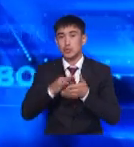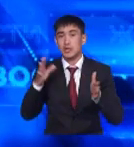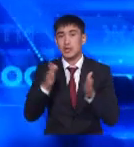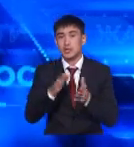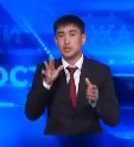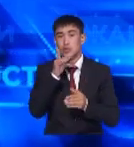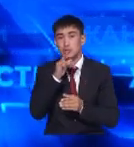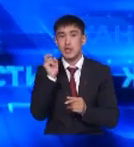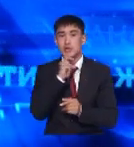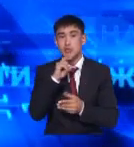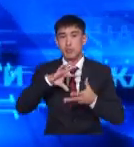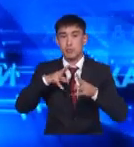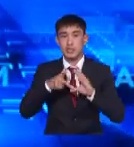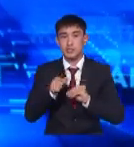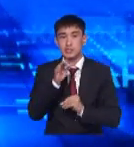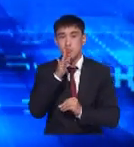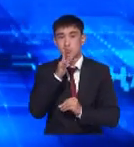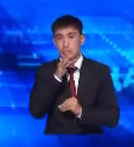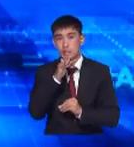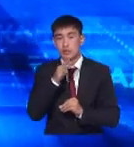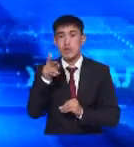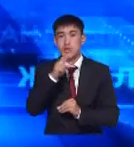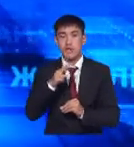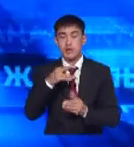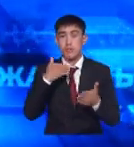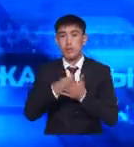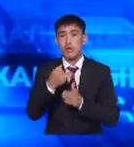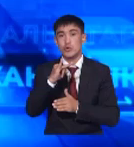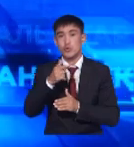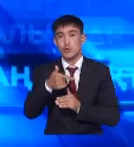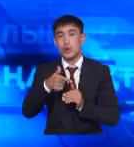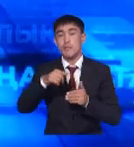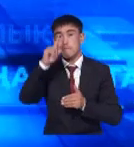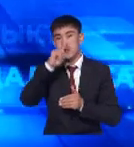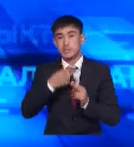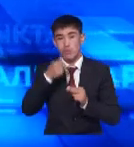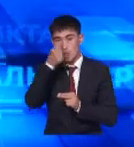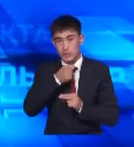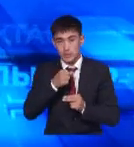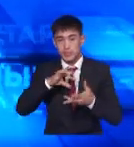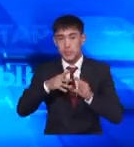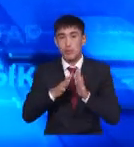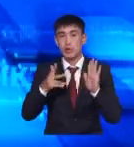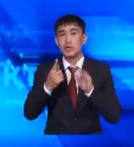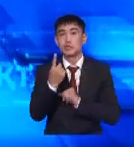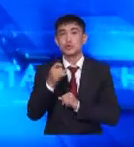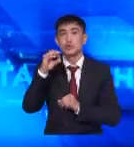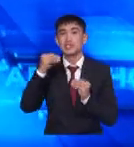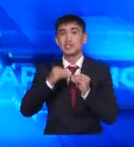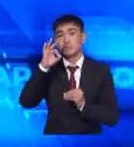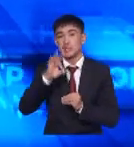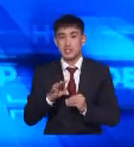отчёту краткосрочный экономический показатель за период с января по июль месяц текущего года составил более